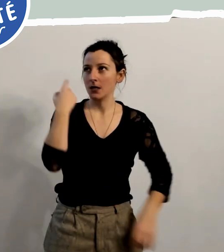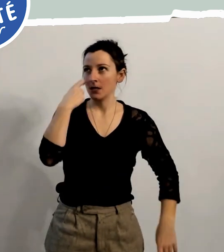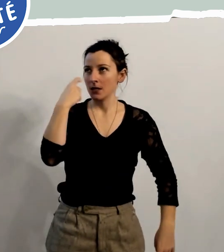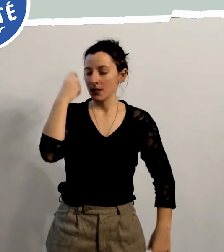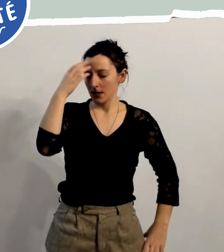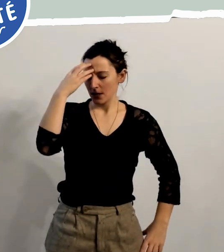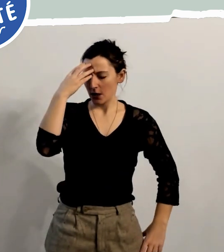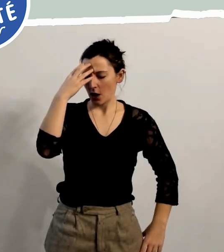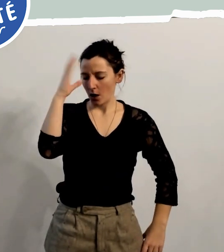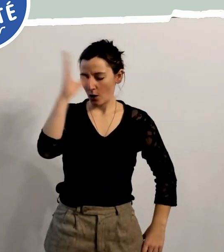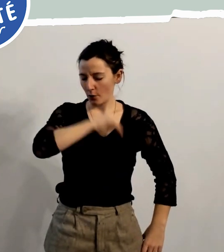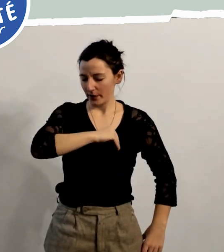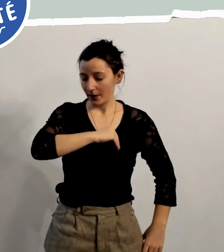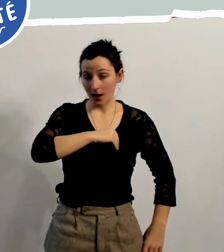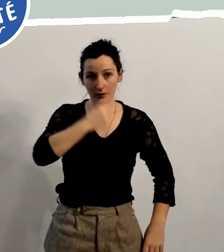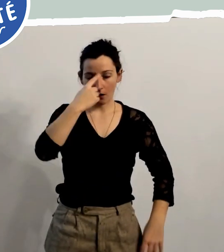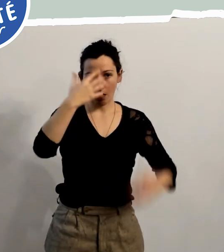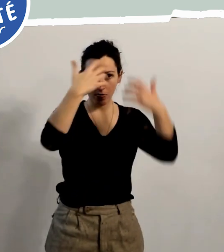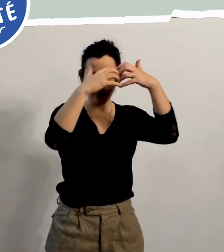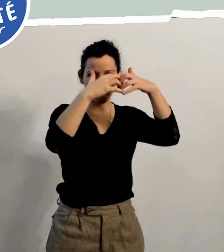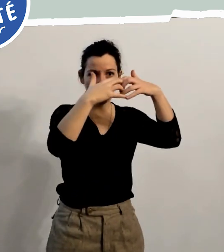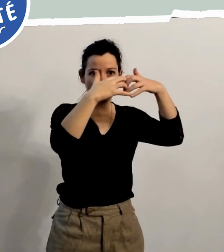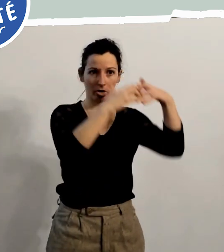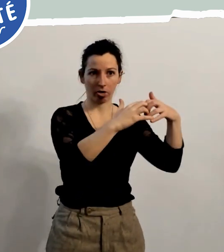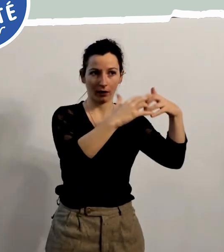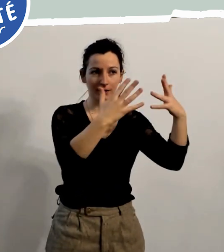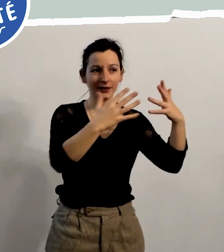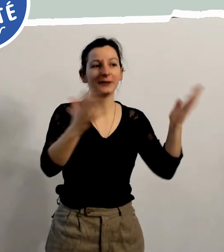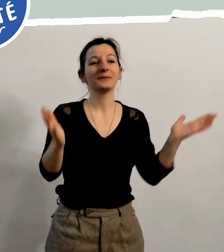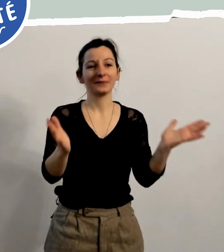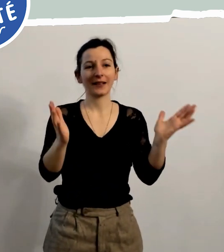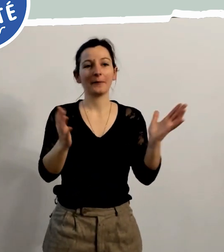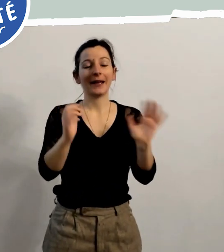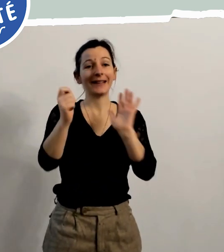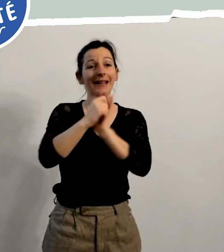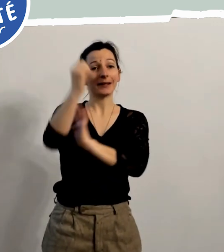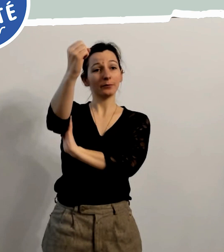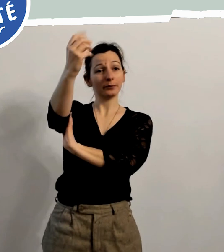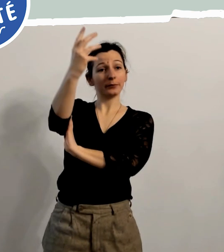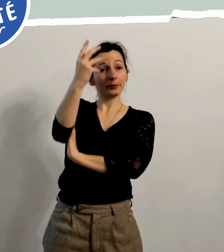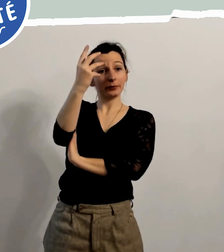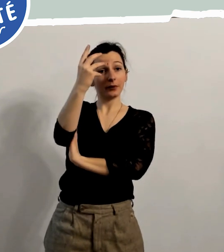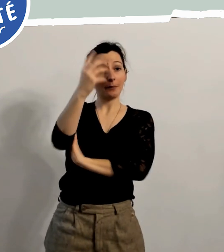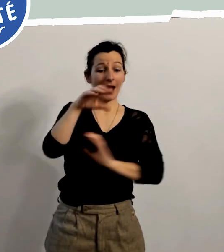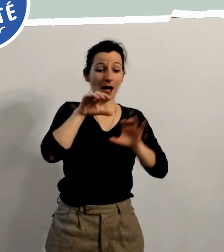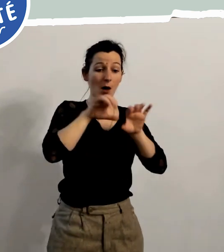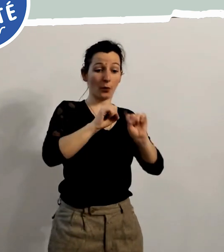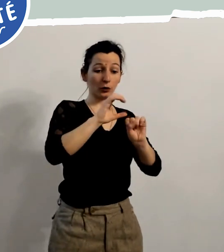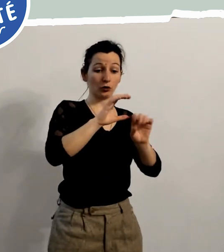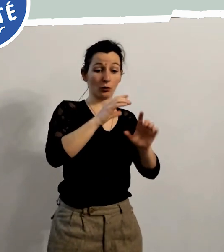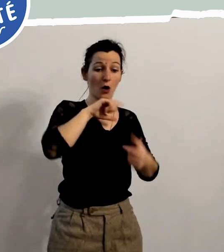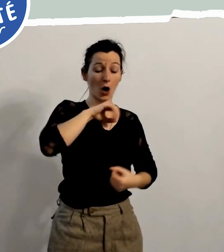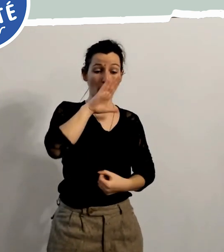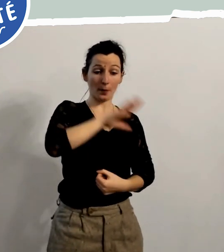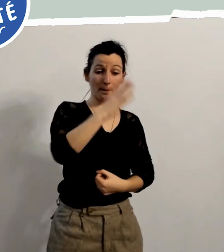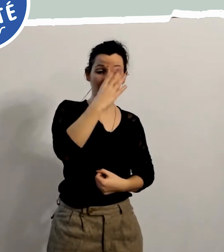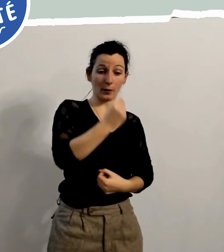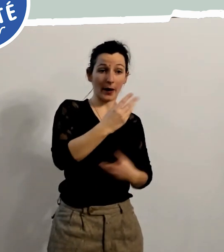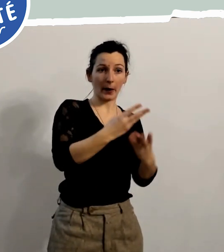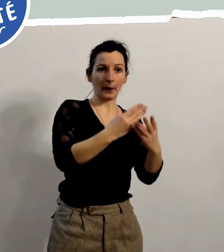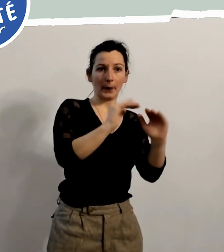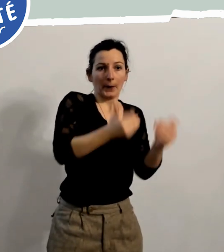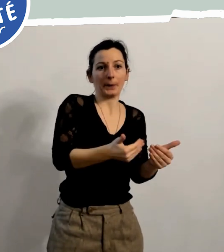en visio, là, je commence à la mélatonine. Et dès qu'il y a de la lumière, cette production de mélatonine s'arrête. Et la